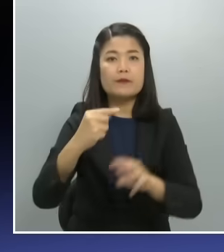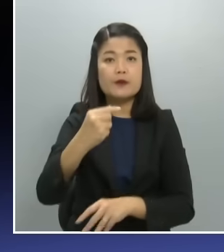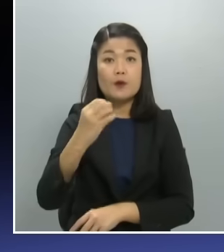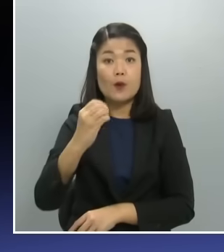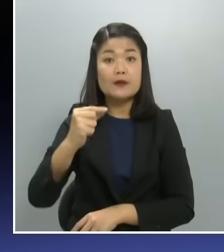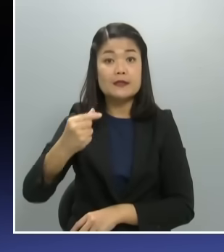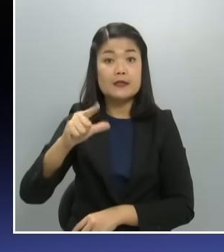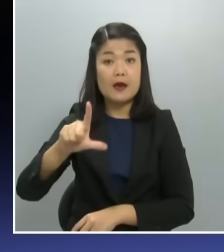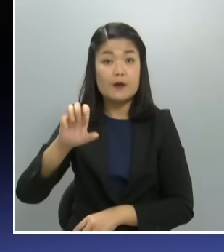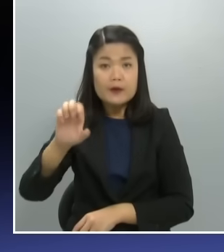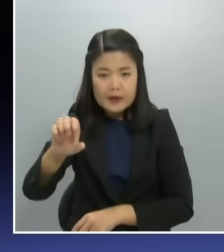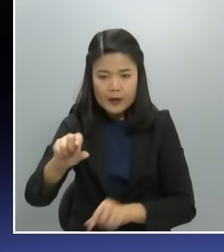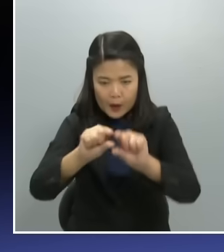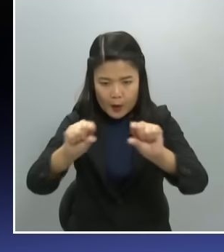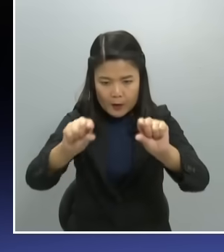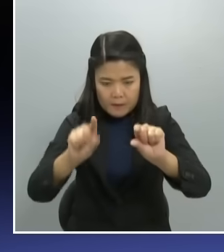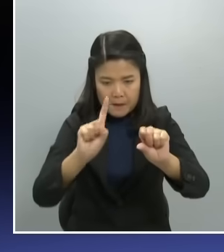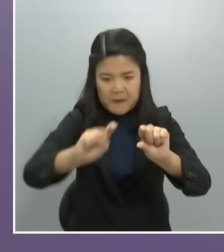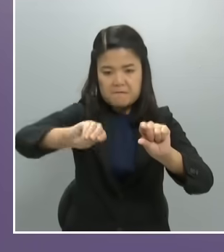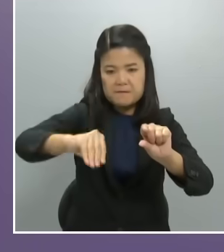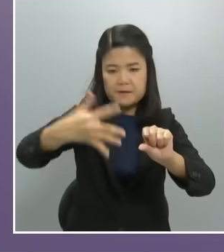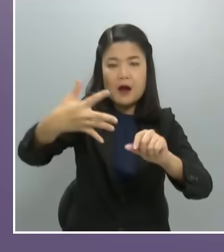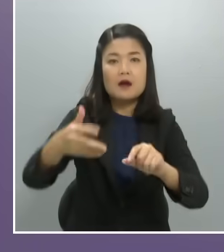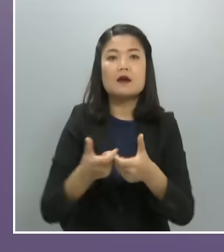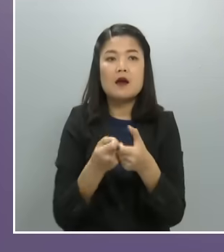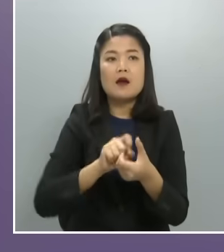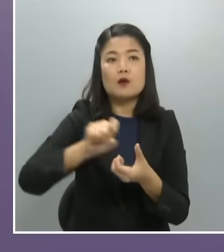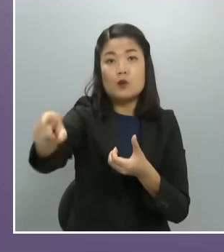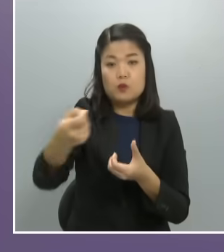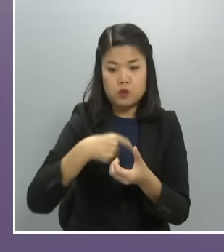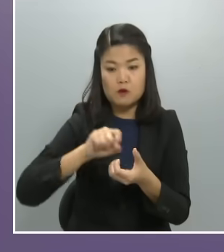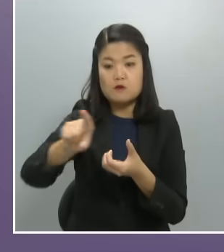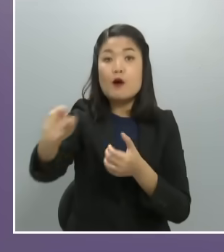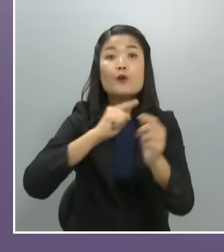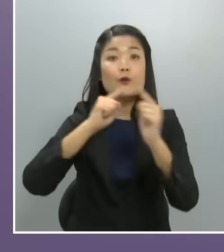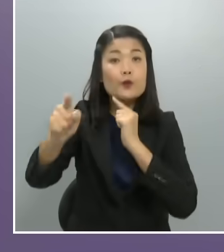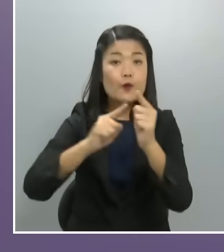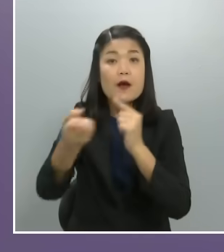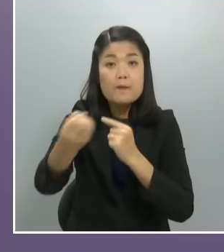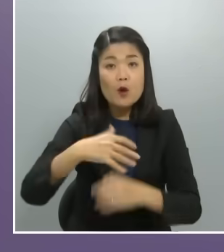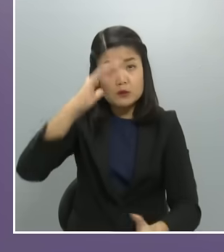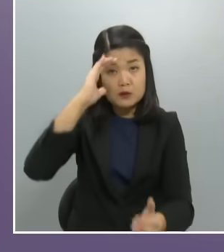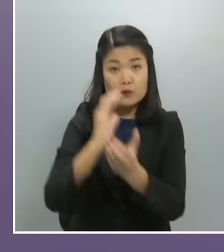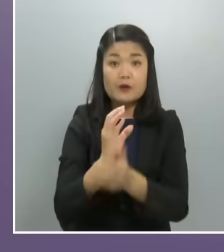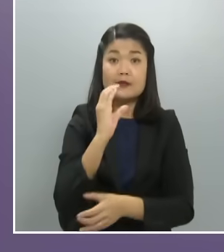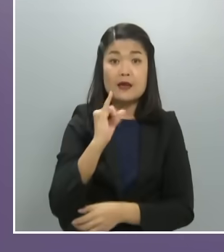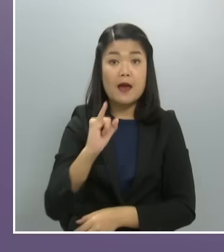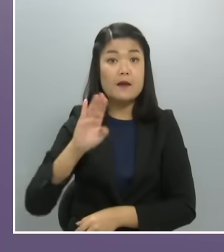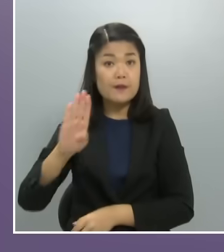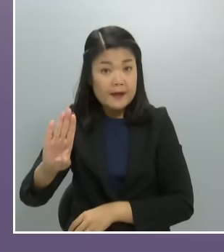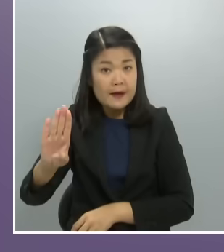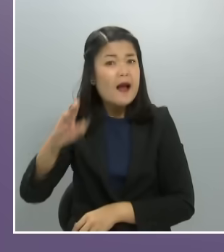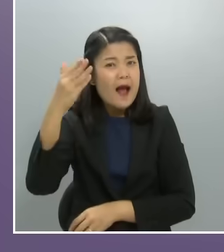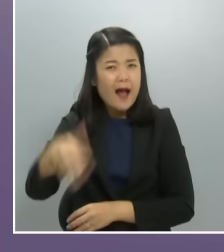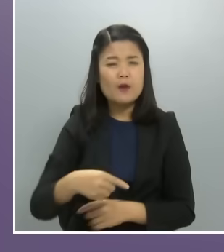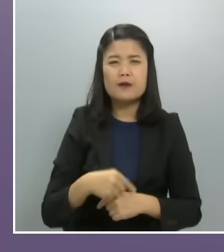อลิงก์ก็เลยกดเข้าไปหลังจากนั้นได้แชทคุยกับปลายทางมีการอ้างว่าเป็นตำรวจไซเบอร์แต่